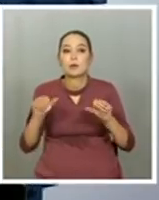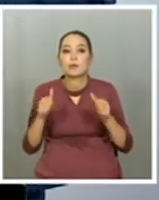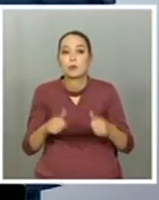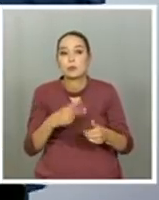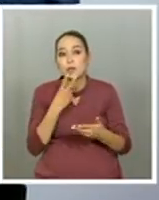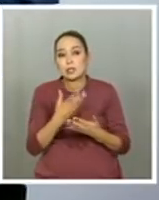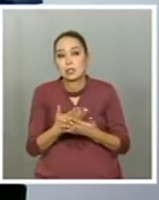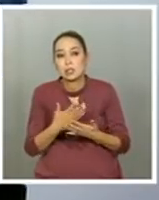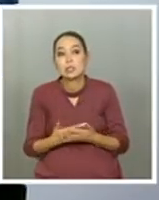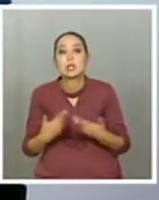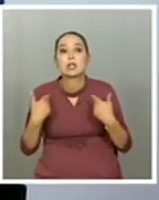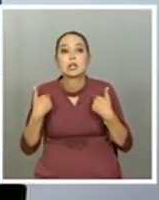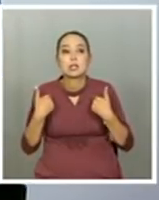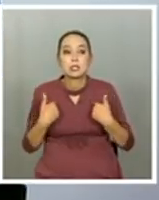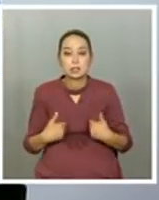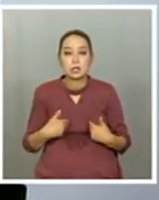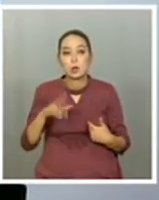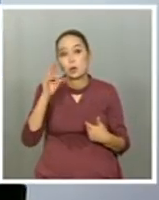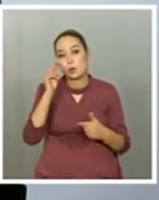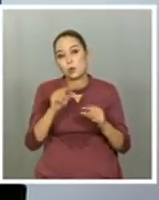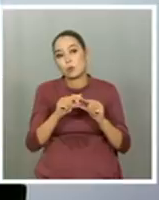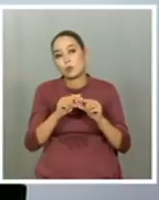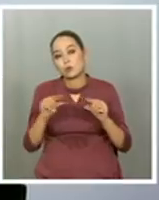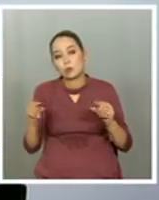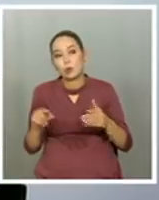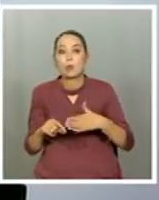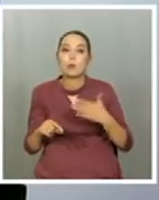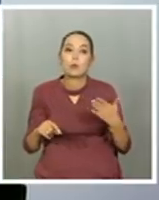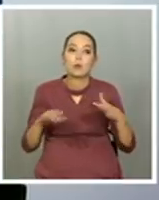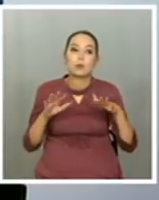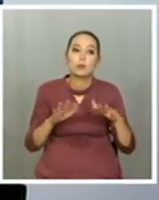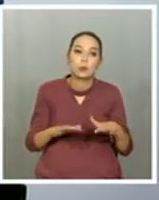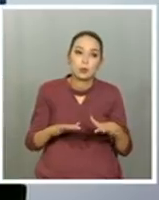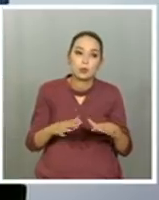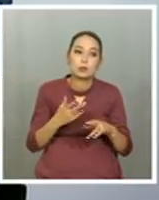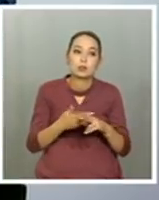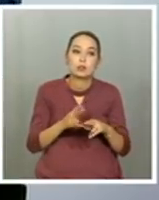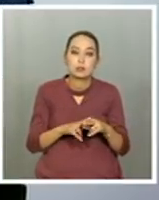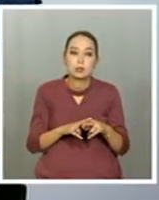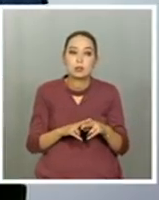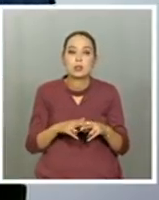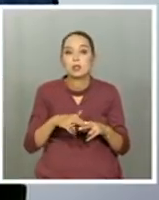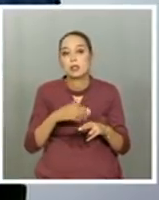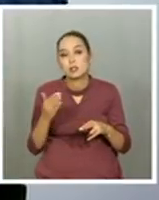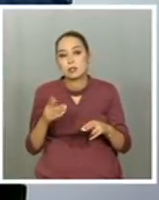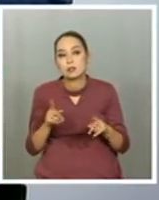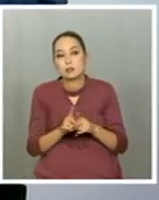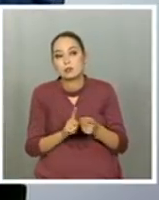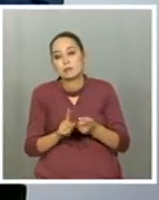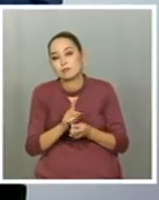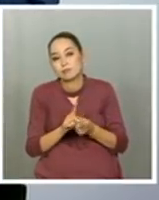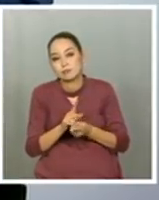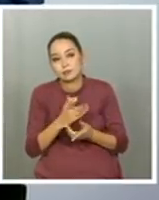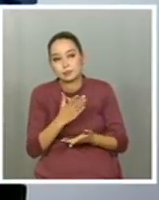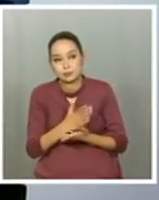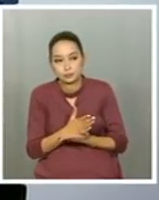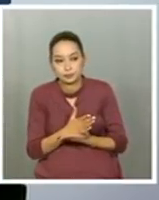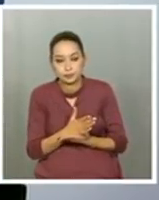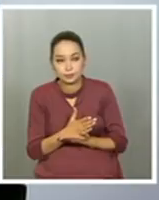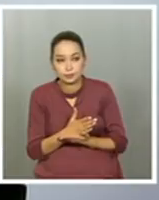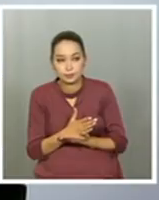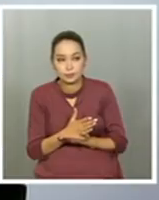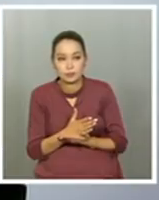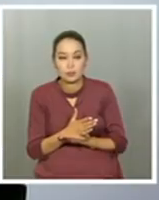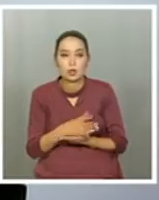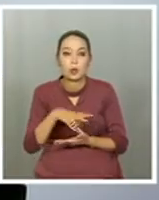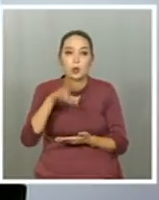дене өрнектің оң жағындағы бұл соқтығысуға дейінгі дене импульстарының қосындысы. Ал